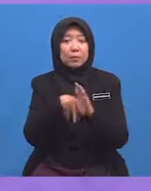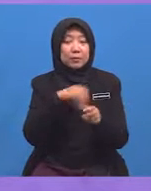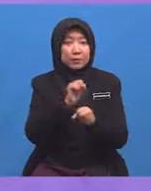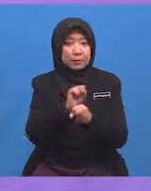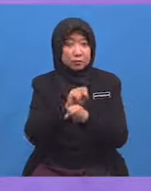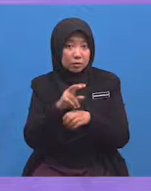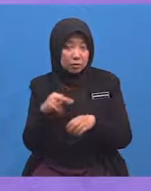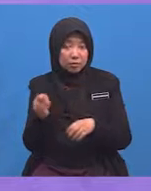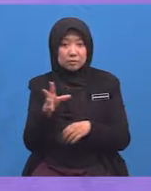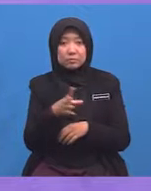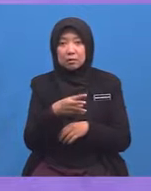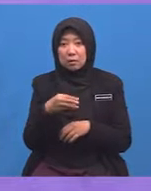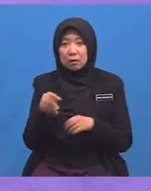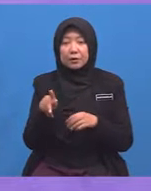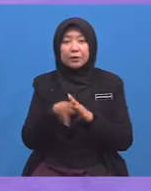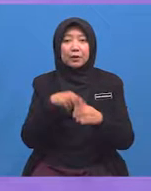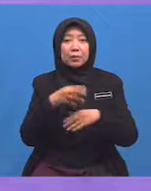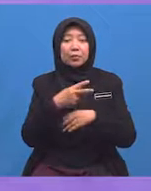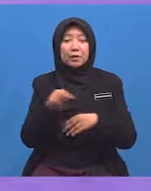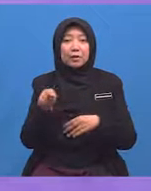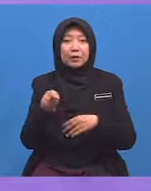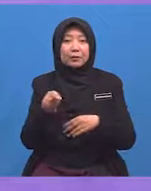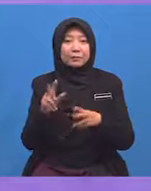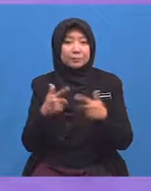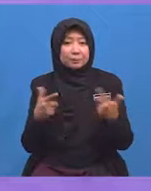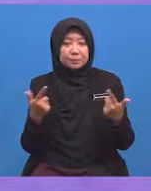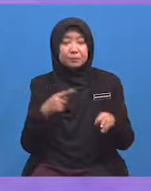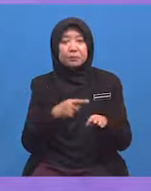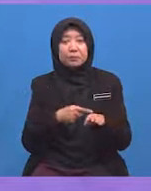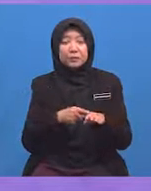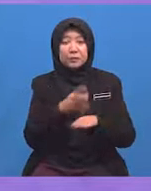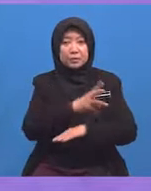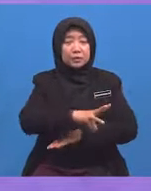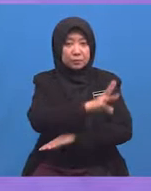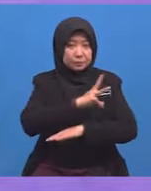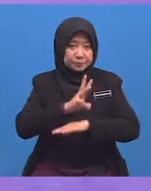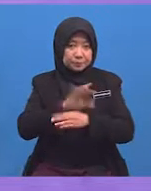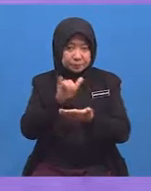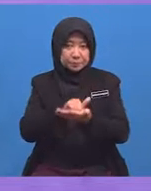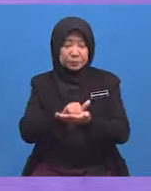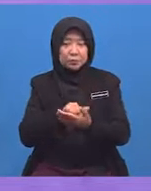pekerjaan dan kemudahan infrastruktur di sesebuah kawasan.